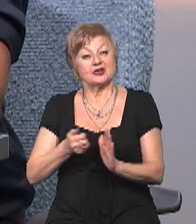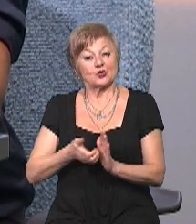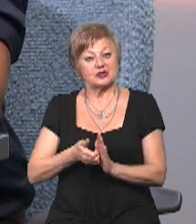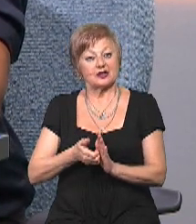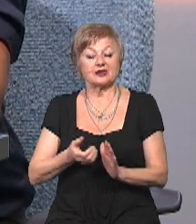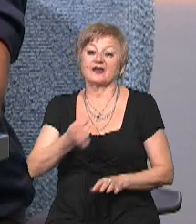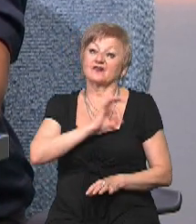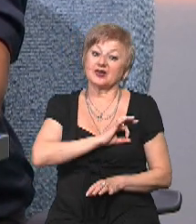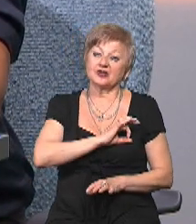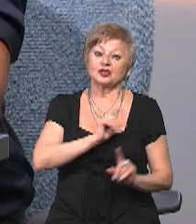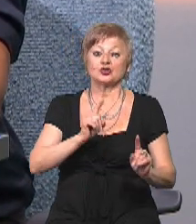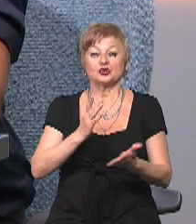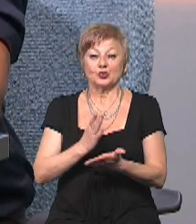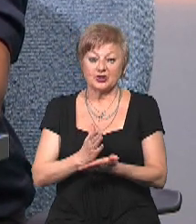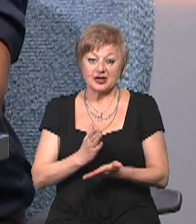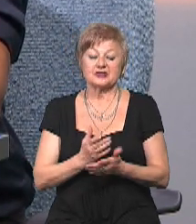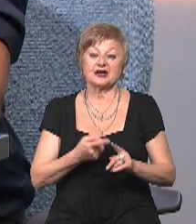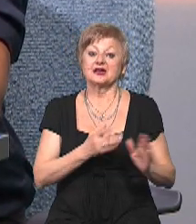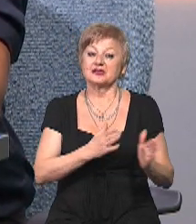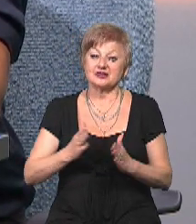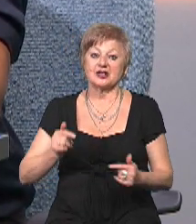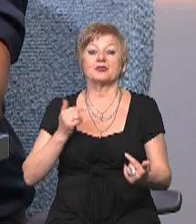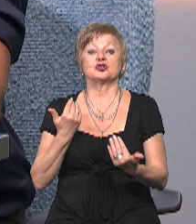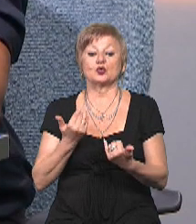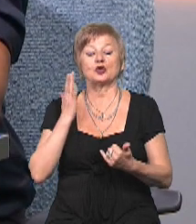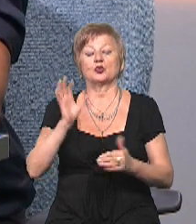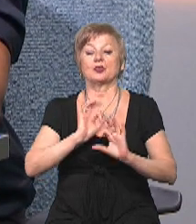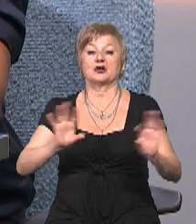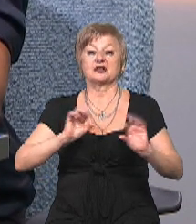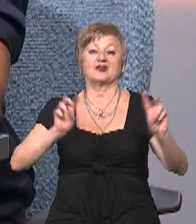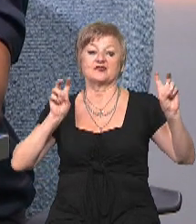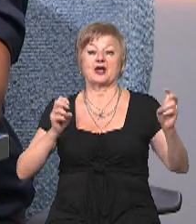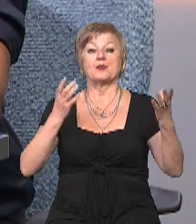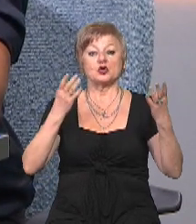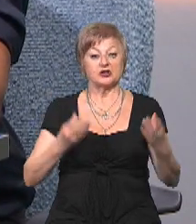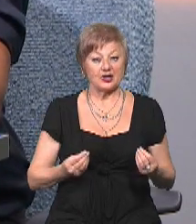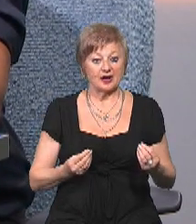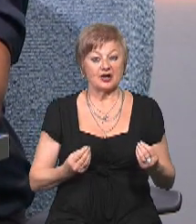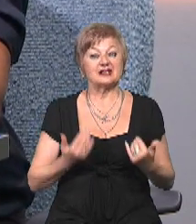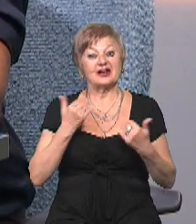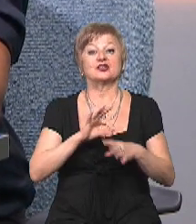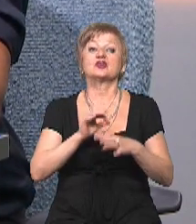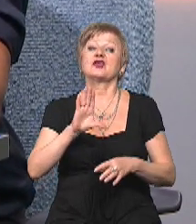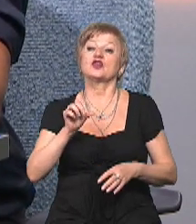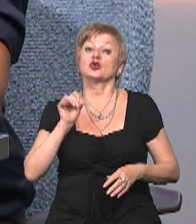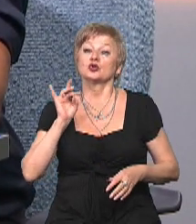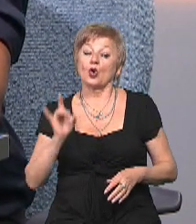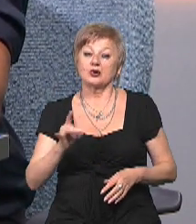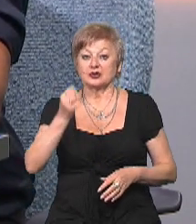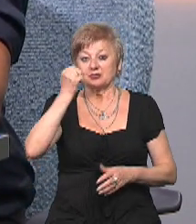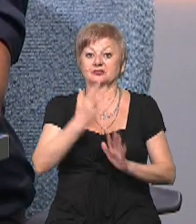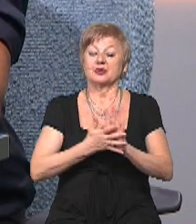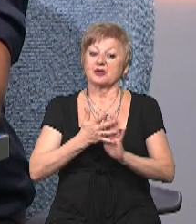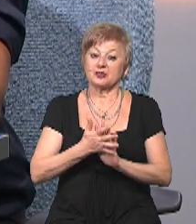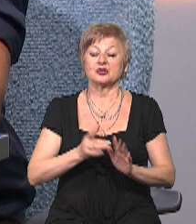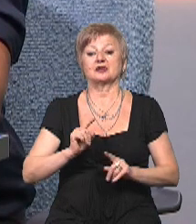переваги у порівнянні зі старою традиційною системою, про це сьогодні у темі дня на UA Запоріжжя. Для вас працює Віктор Дерев'янко. Дякуємо за мову